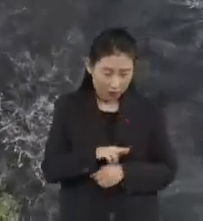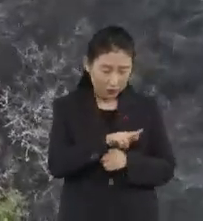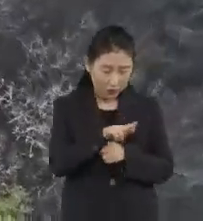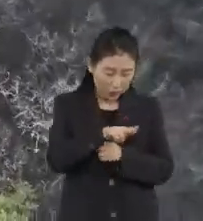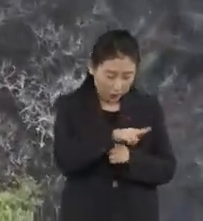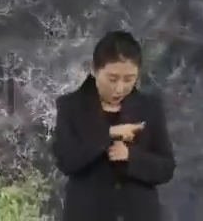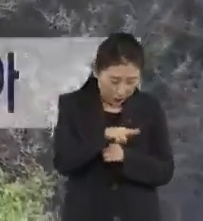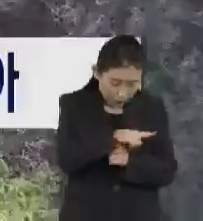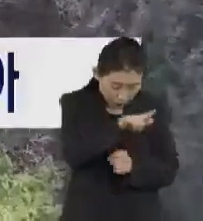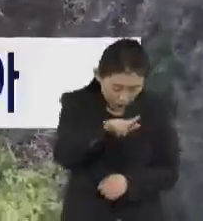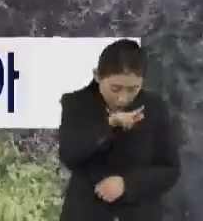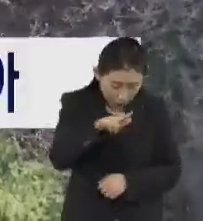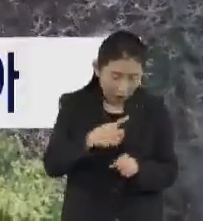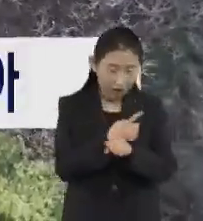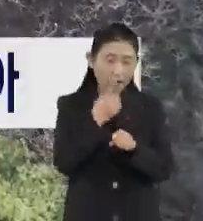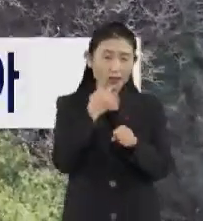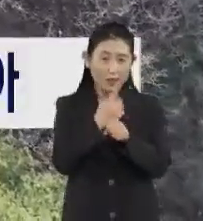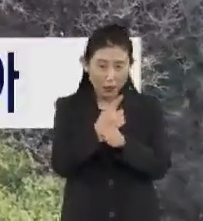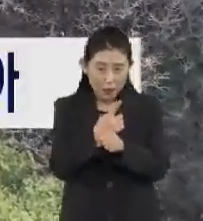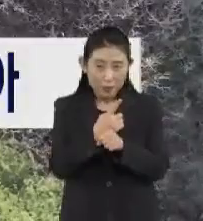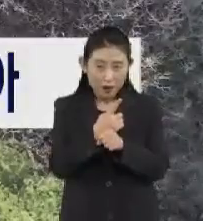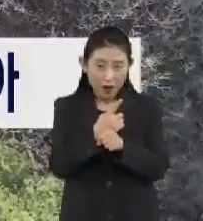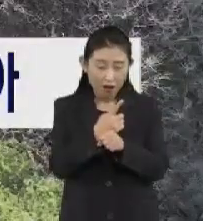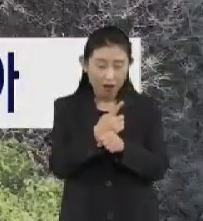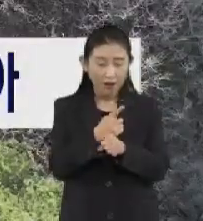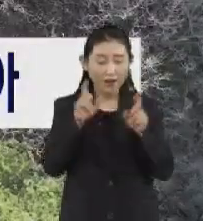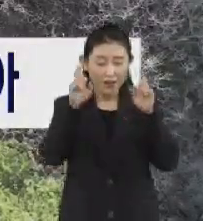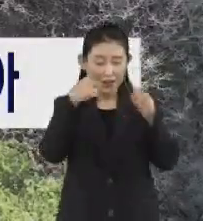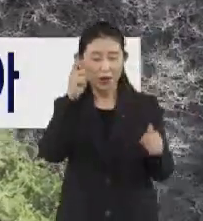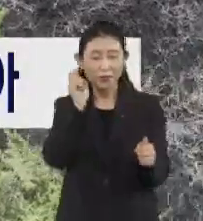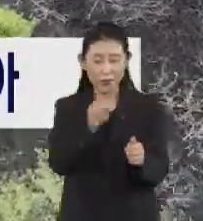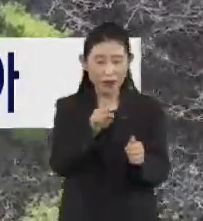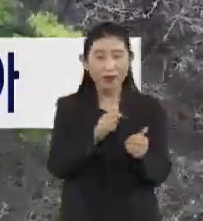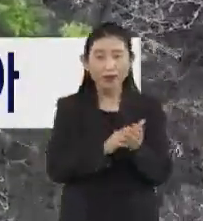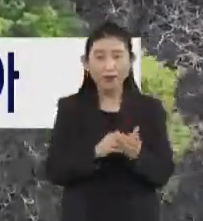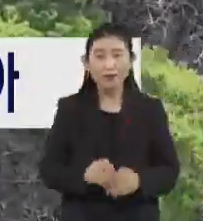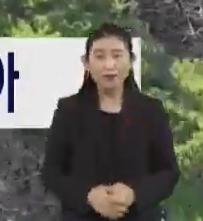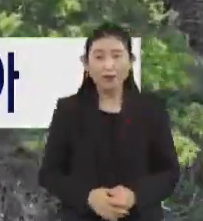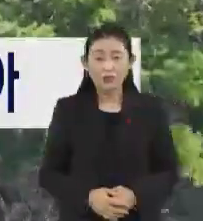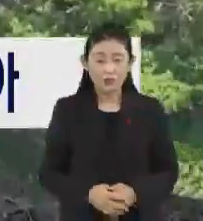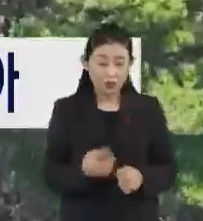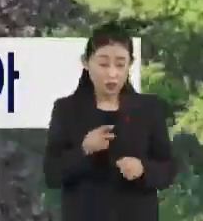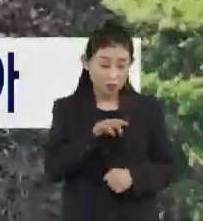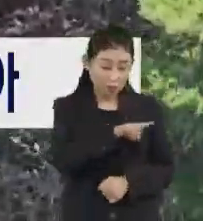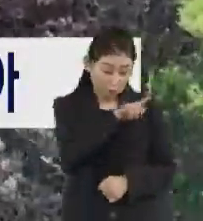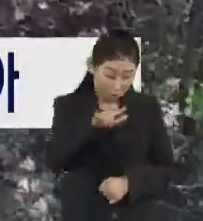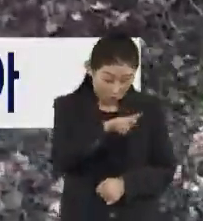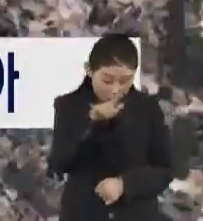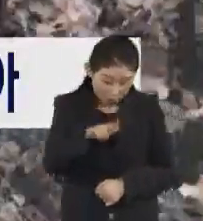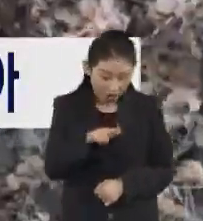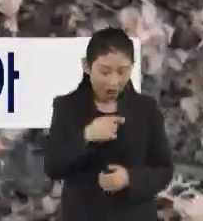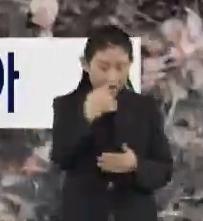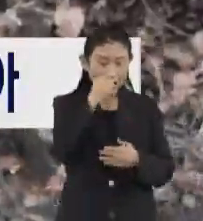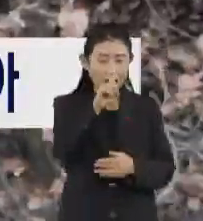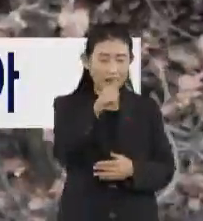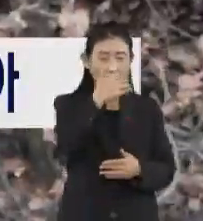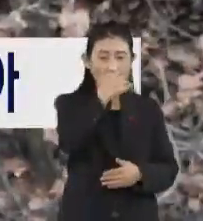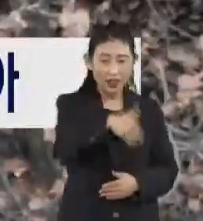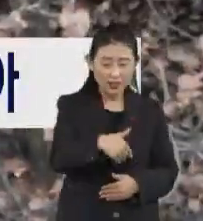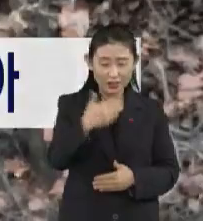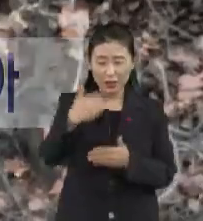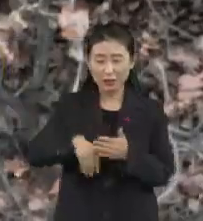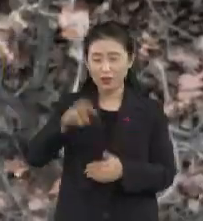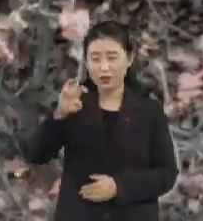범위를 좁혀가기를 한 시간. 마침내 길 잃은 양들을 찾았습니다. 두 차례 수색 끝에 한 마리를 뺀